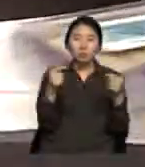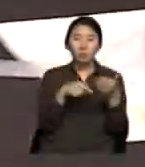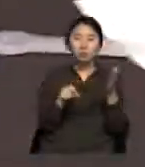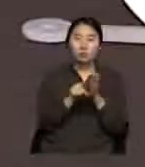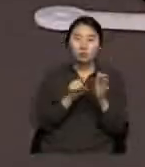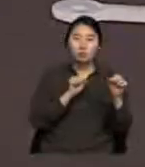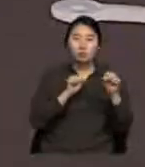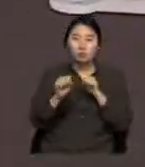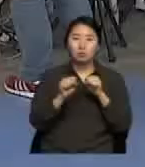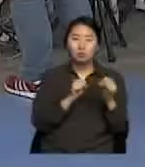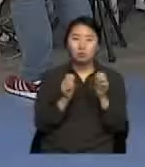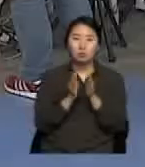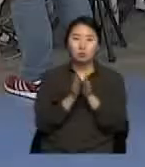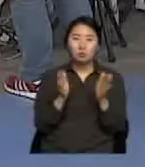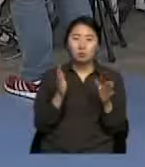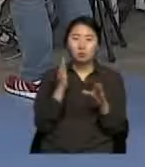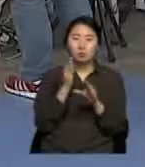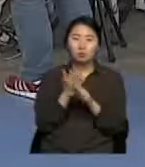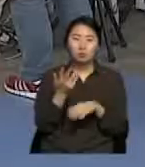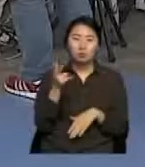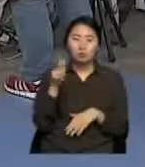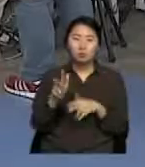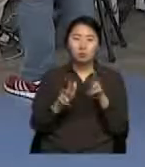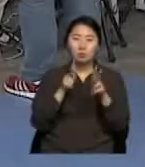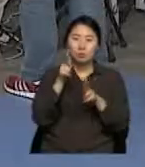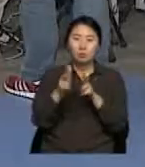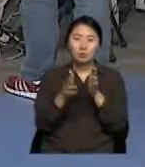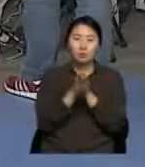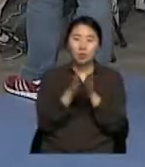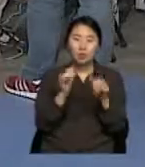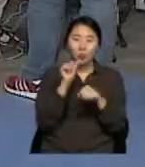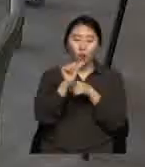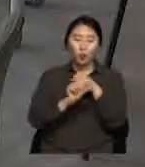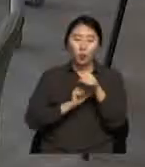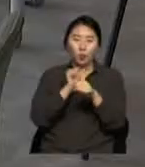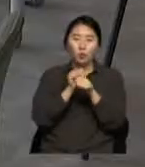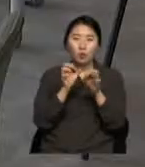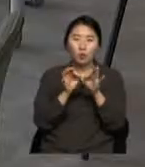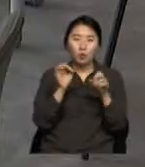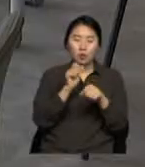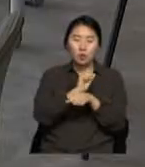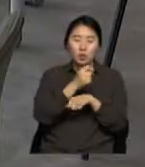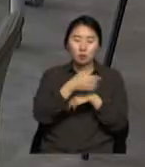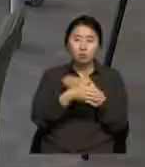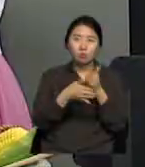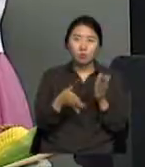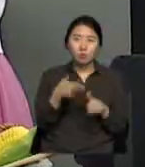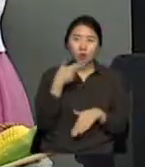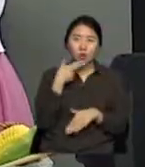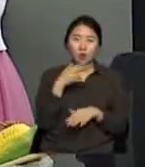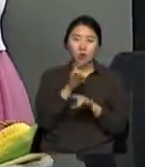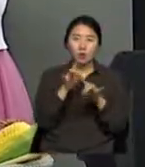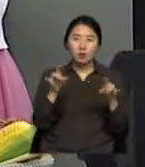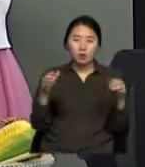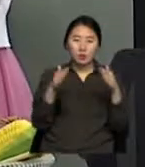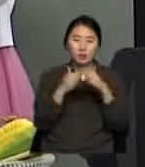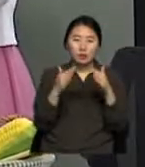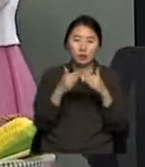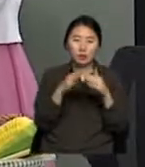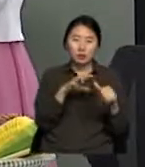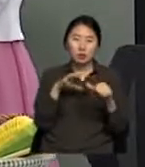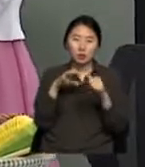활동을 펼치고 있습니다. 하지만 사업을 시작하고 5년간 사무실이 없어 그동안 각자의 집을